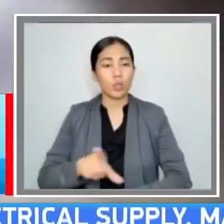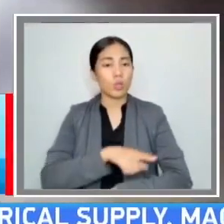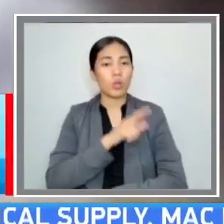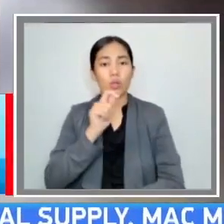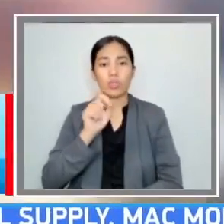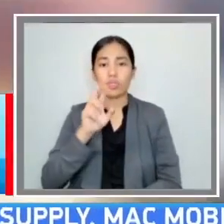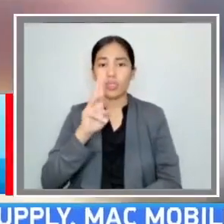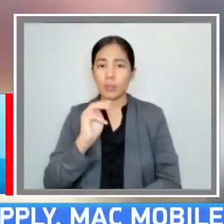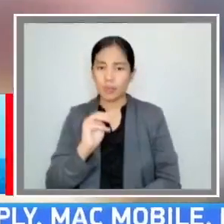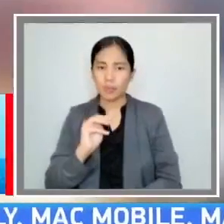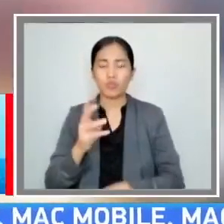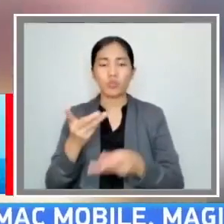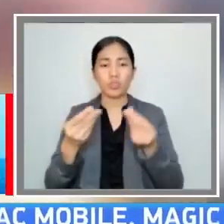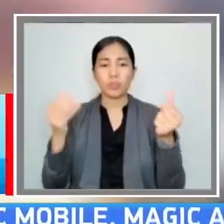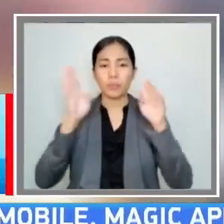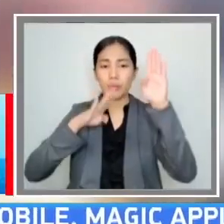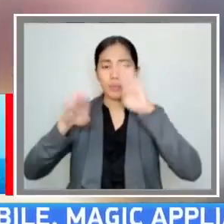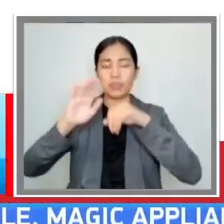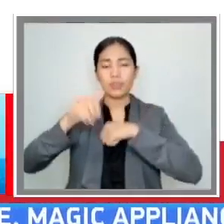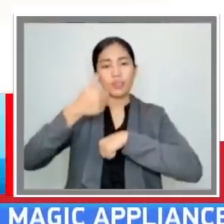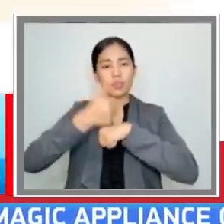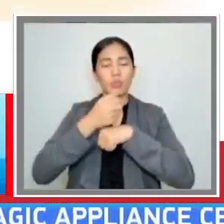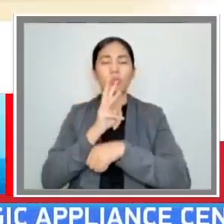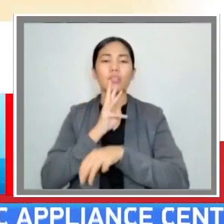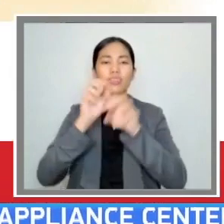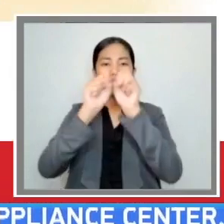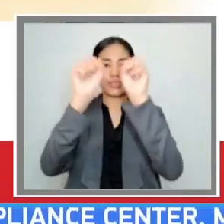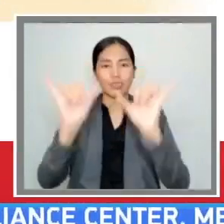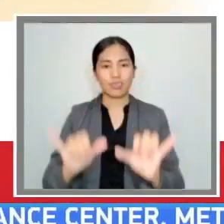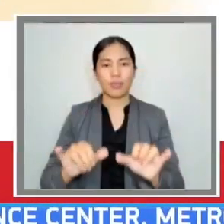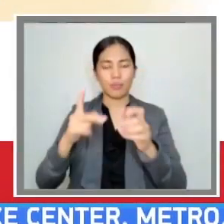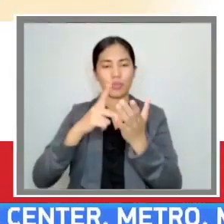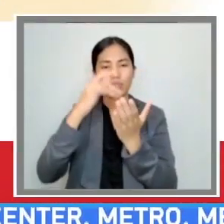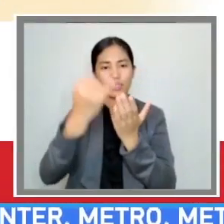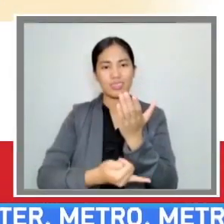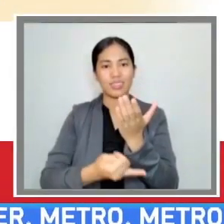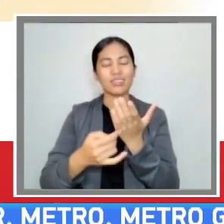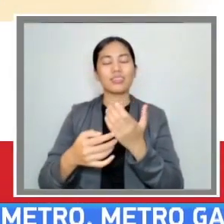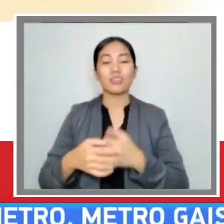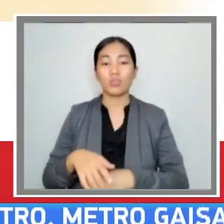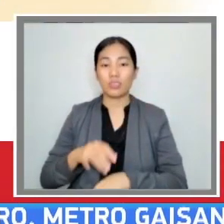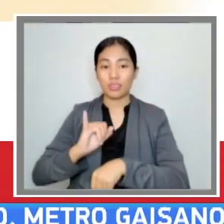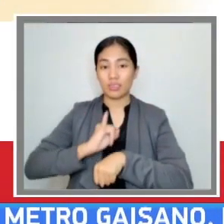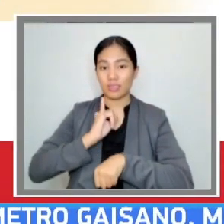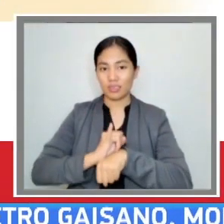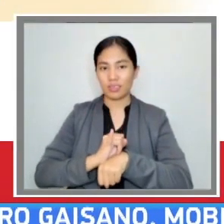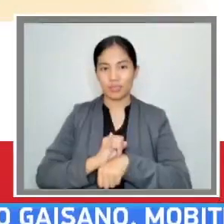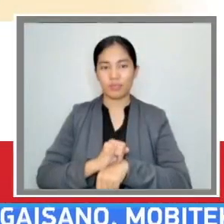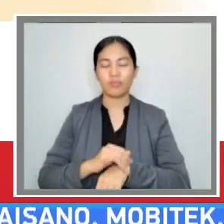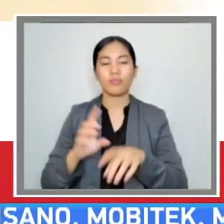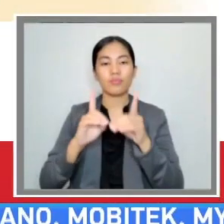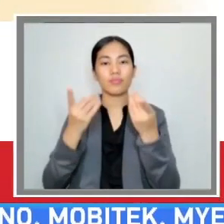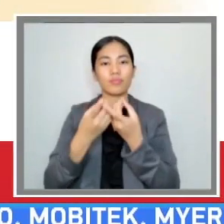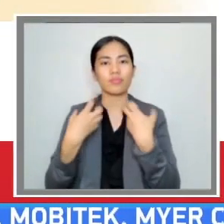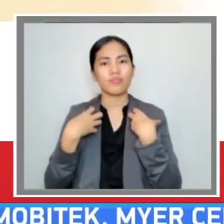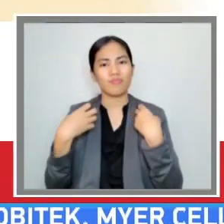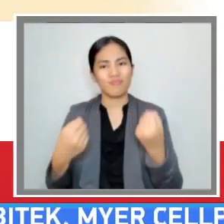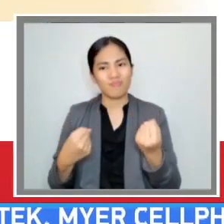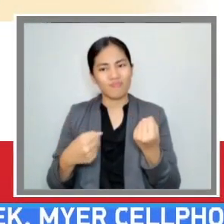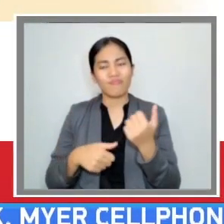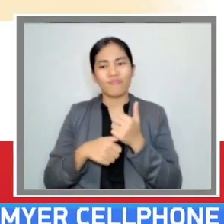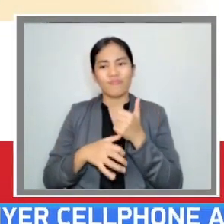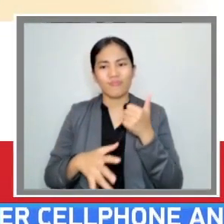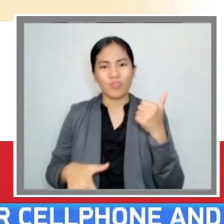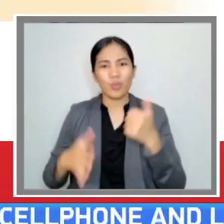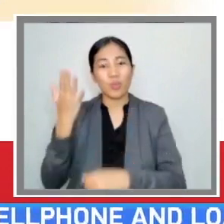ng water system project sa isla. Ayon sa Department of Health, karaniwang nakukuha ang diarrhea sa kontaminadong